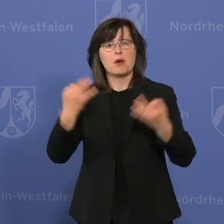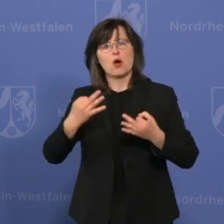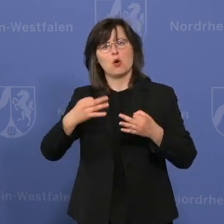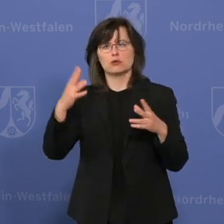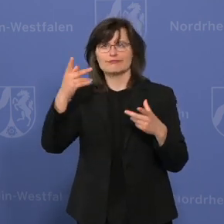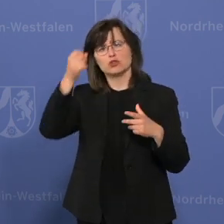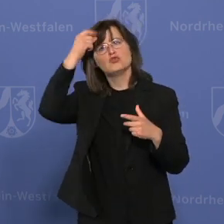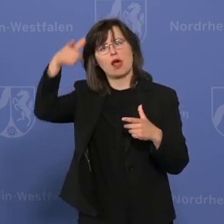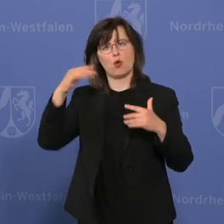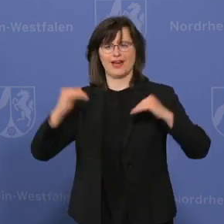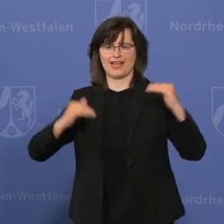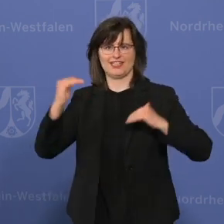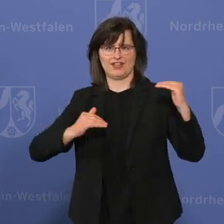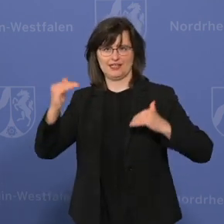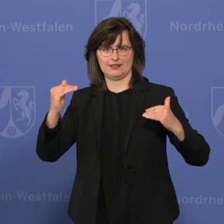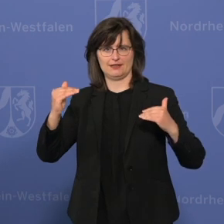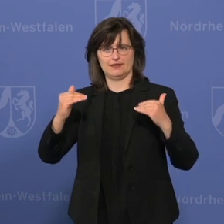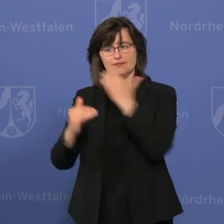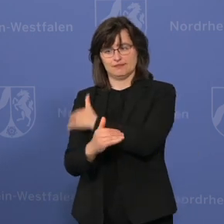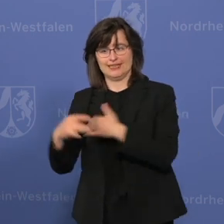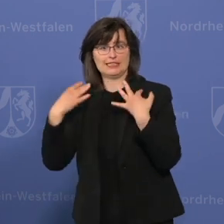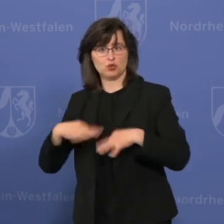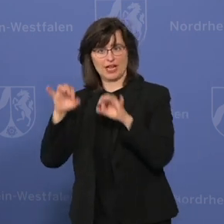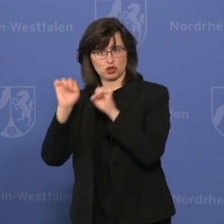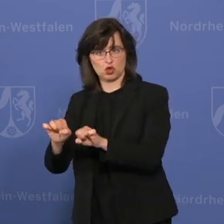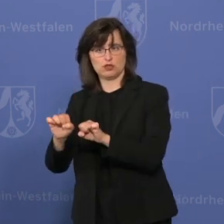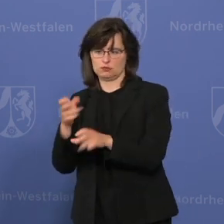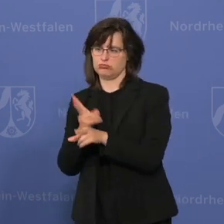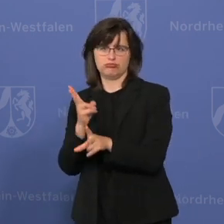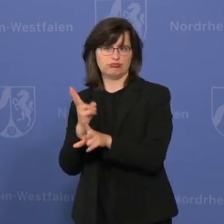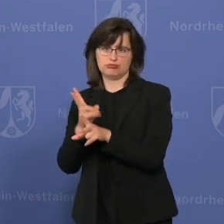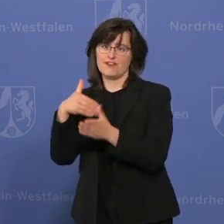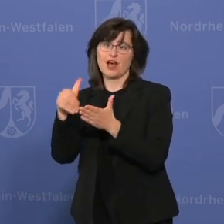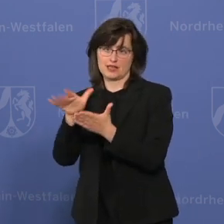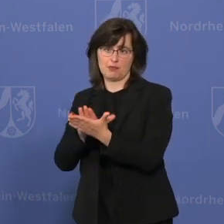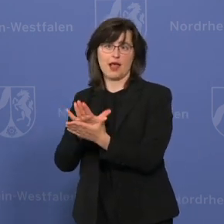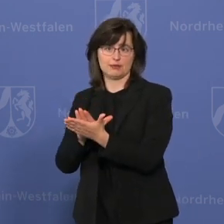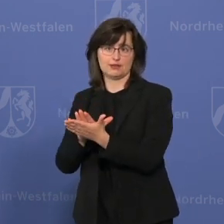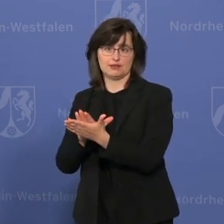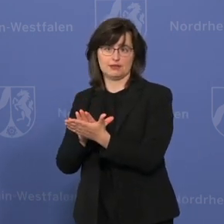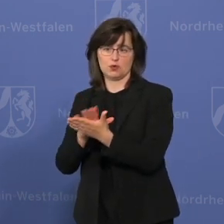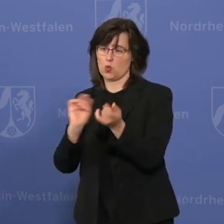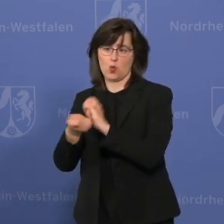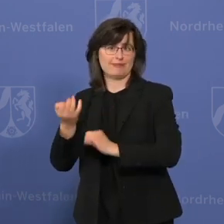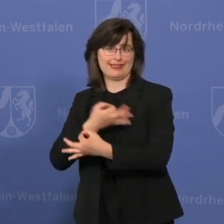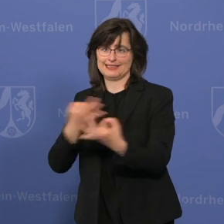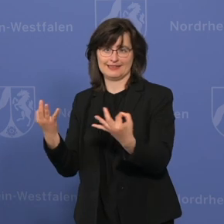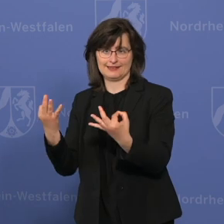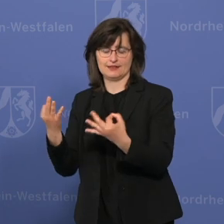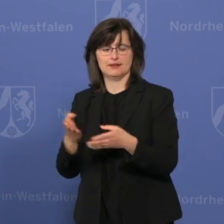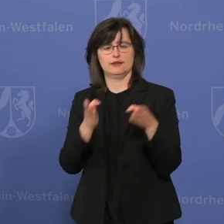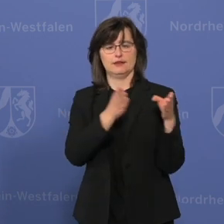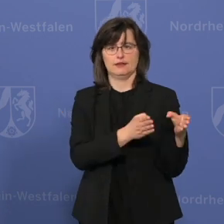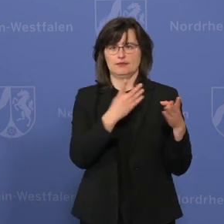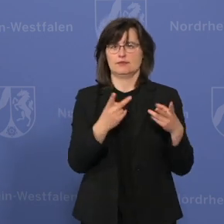halten zwischen dem Gesundheitsschutz, der unverändert nötig ist, und den Spielräumen für eine